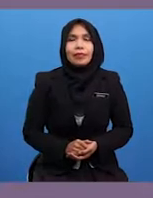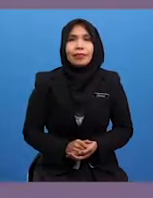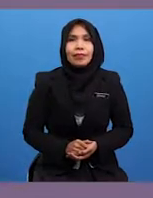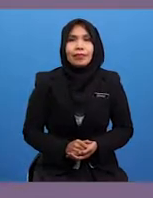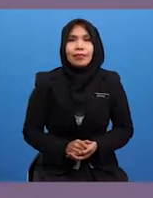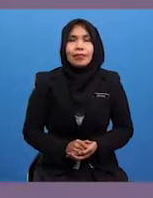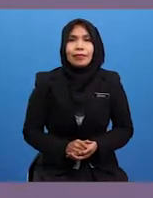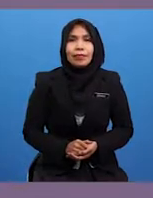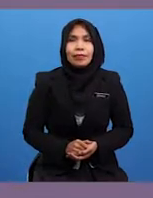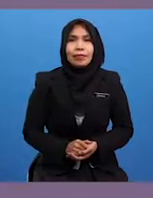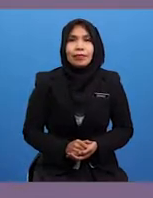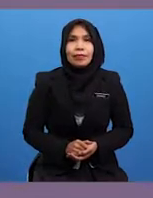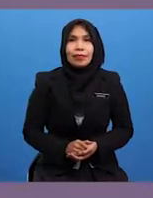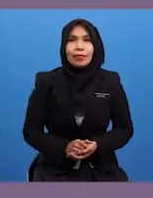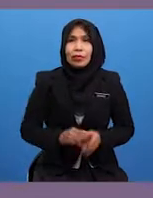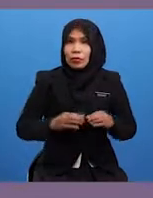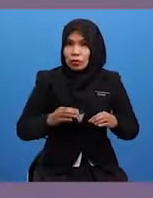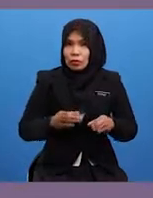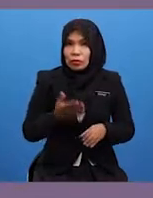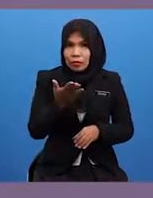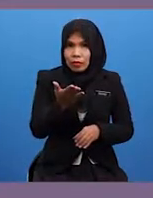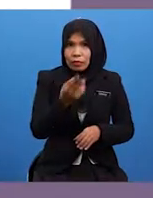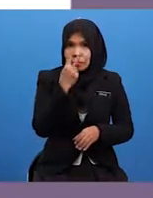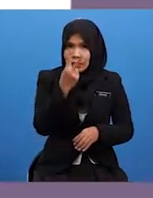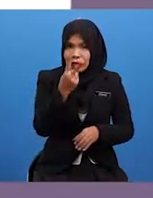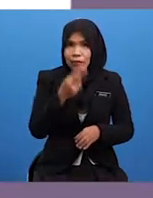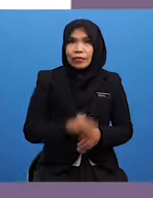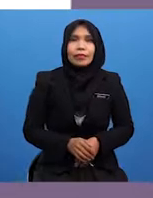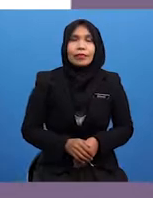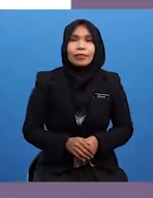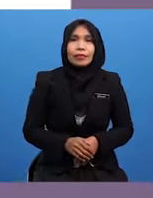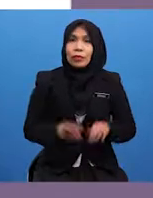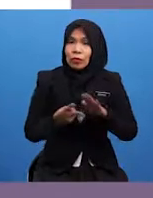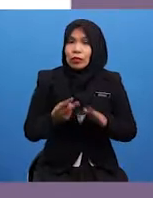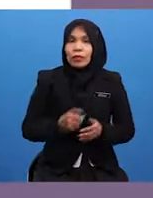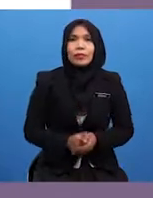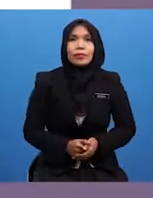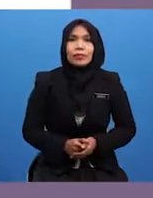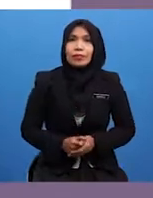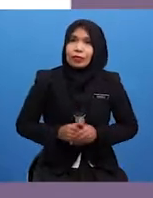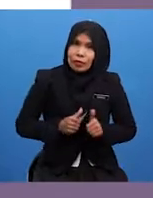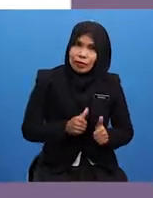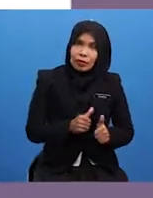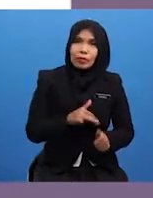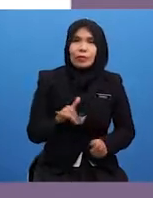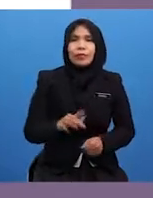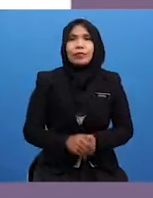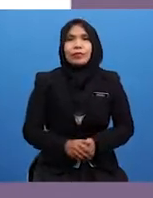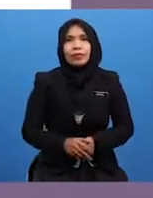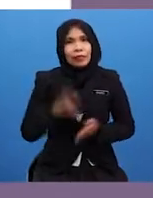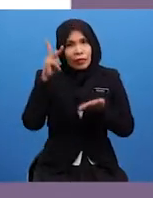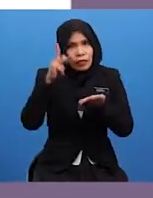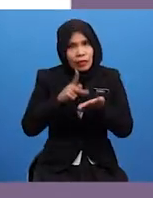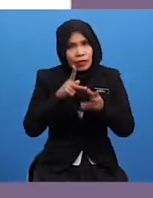negatif sel kering. Cuba kamu perhatikan video berikutnya. Kenal pasti fungsi suis